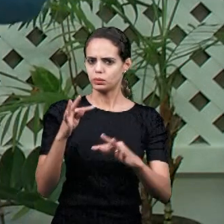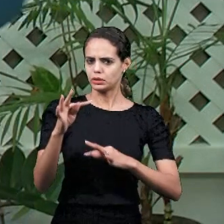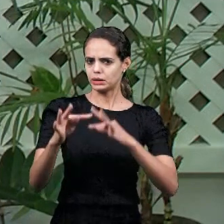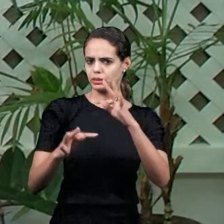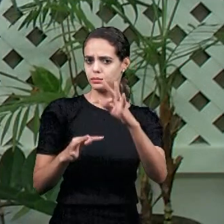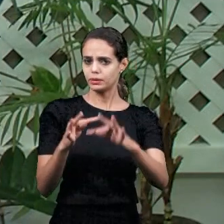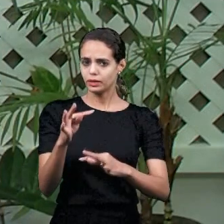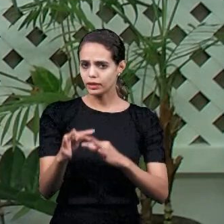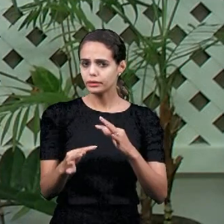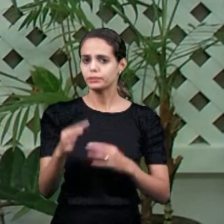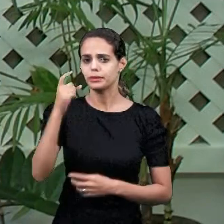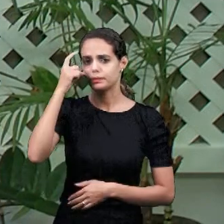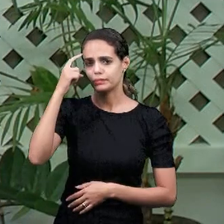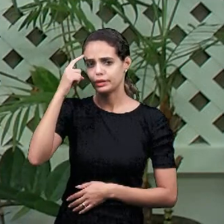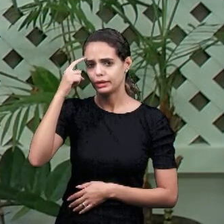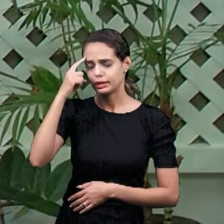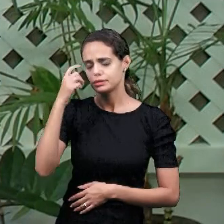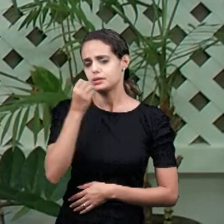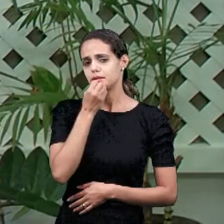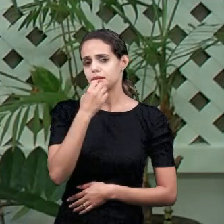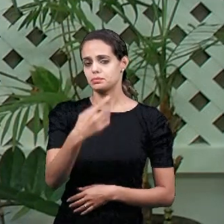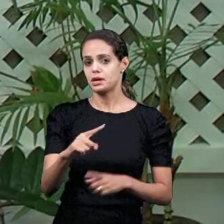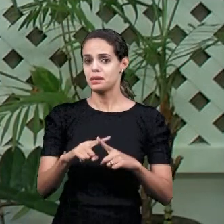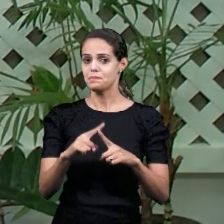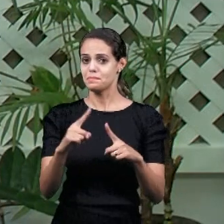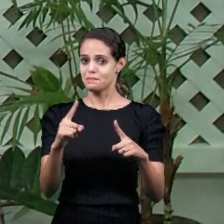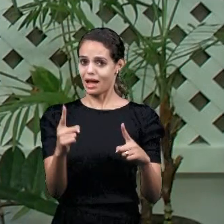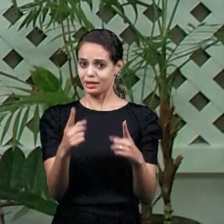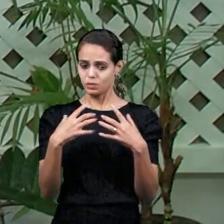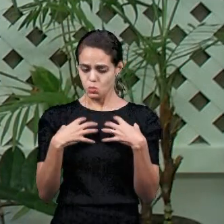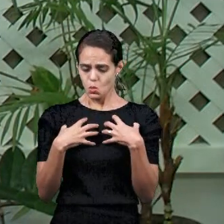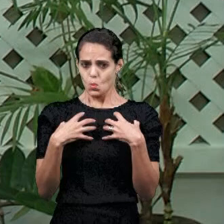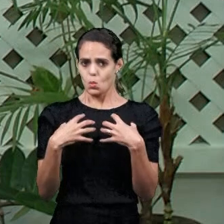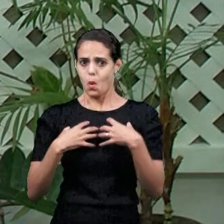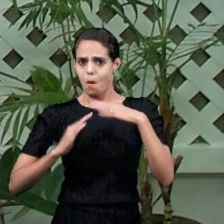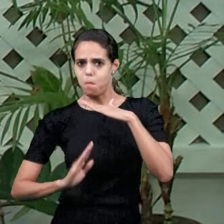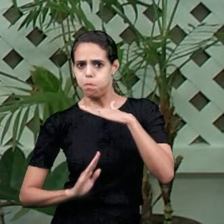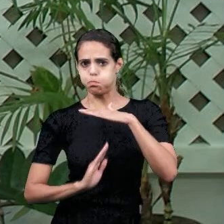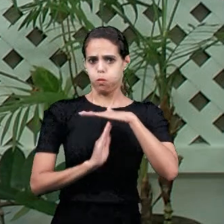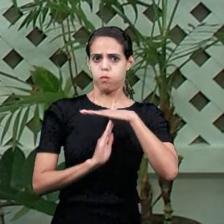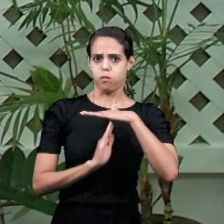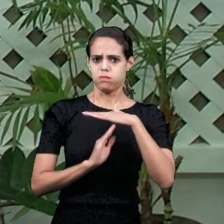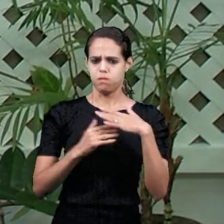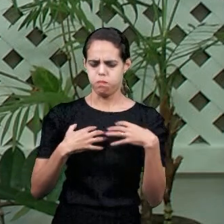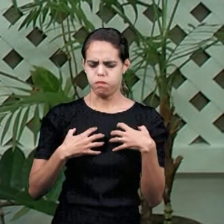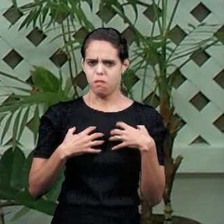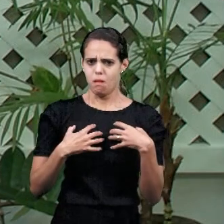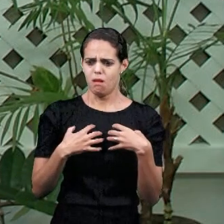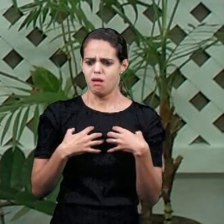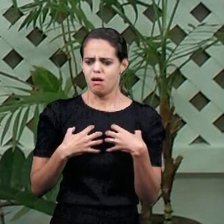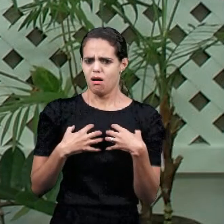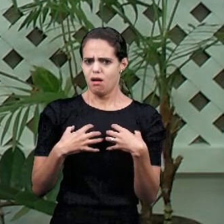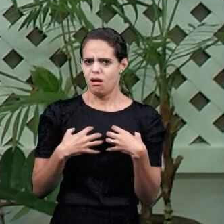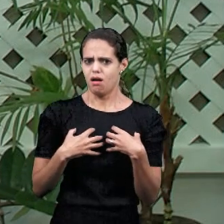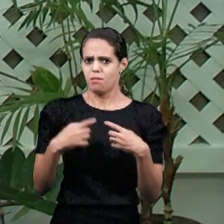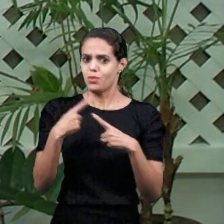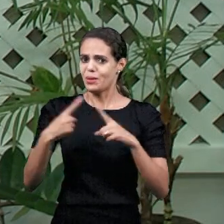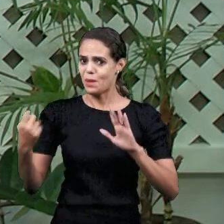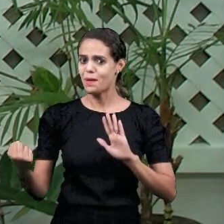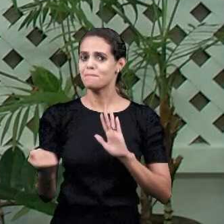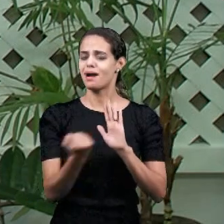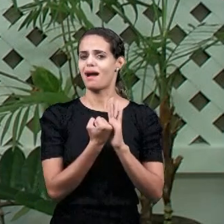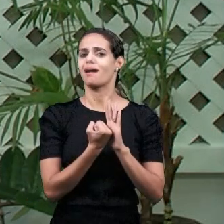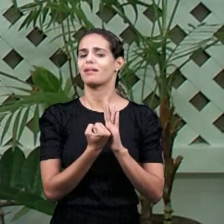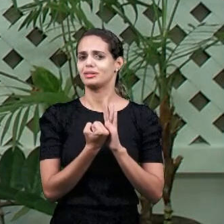crise pulmonaire, parce qu'en vérité, c'est la séquelle qui reste, c'est celle-là et